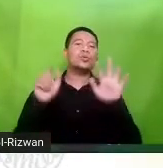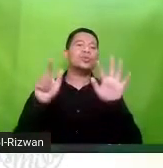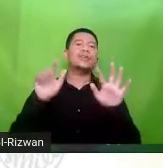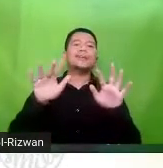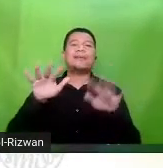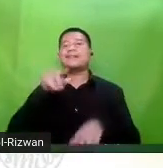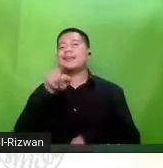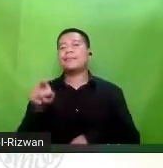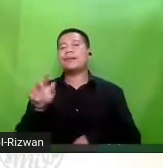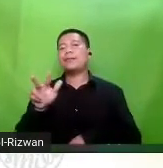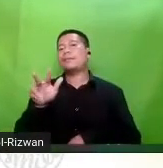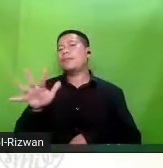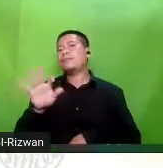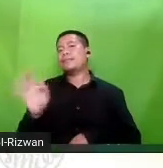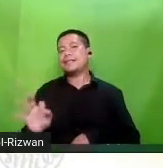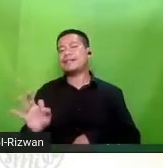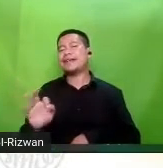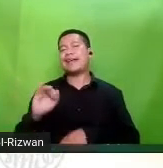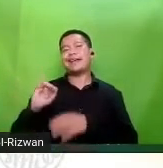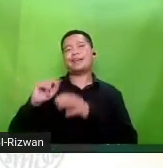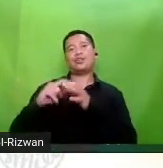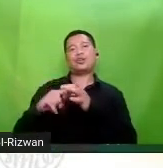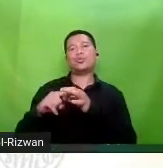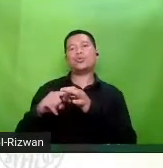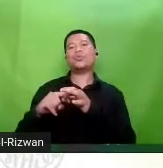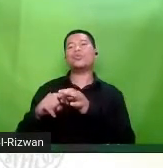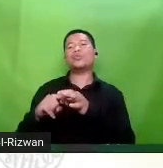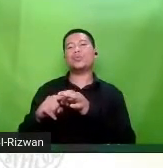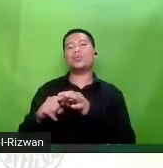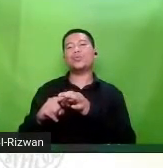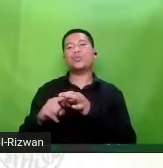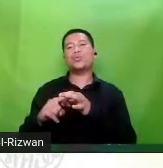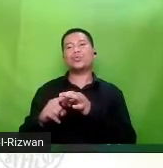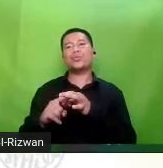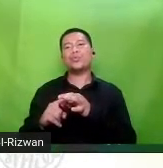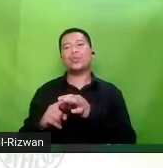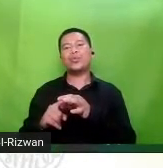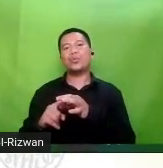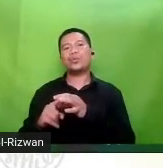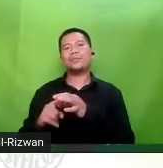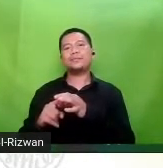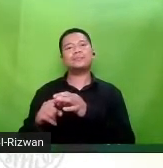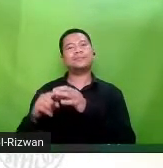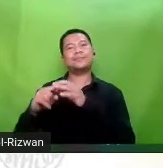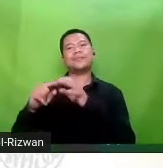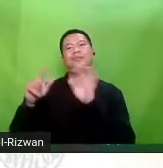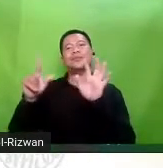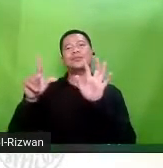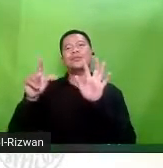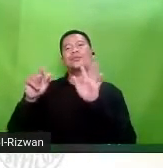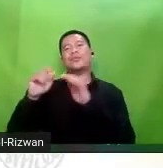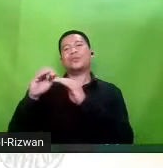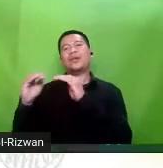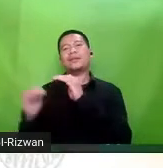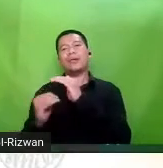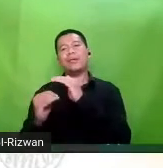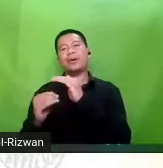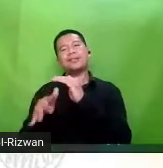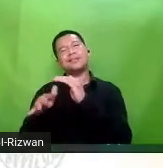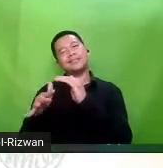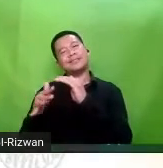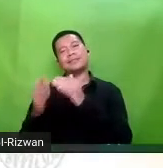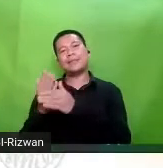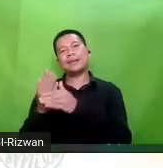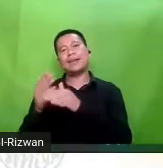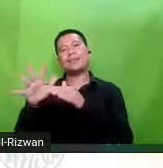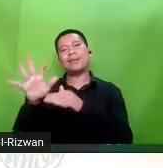75-85%. Angka IQ-nya berada pada posisi angka di bawah 70, sebagiannya berada di bawah 50.